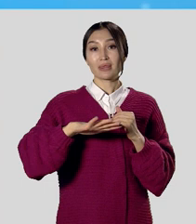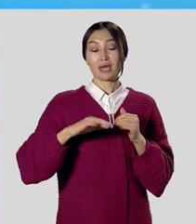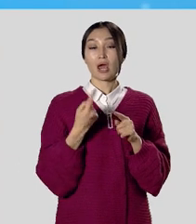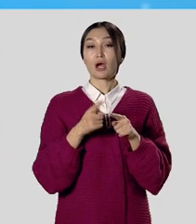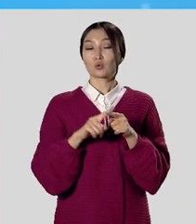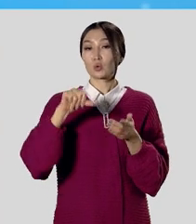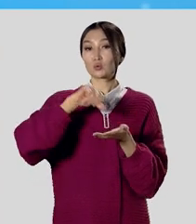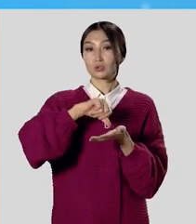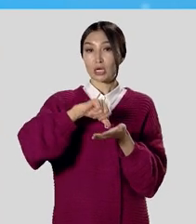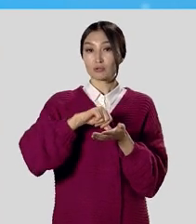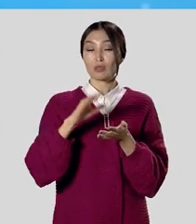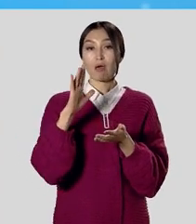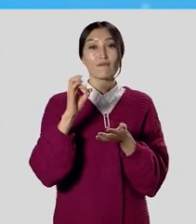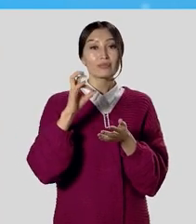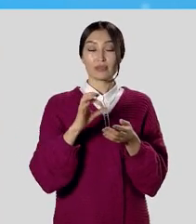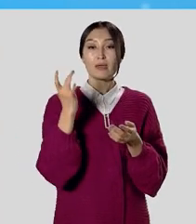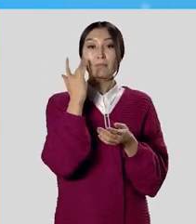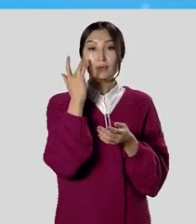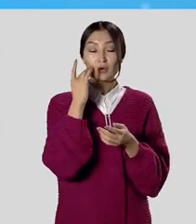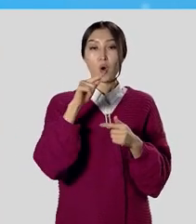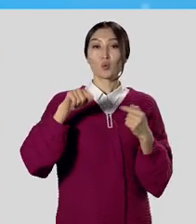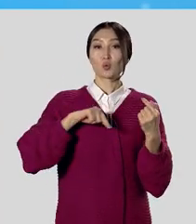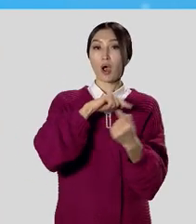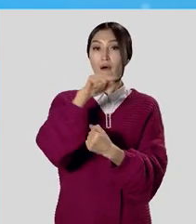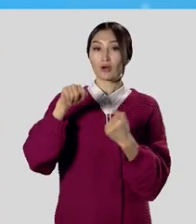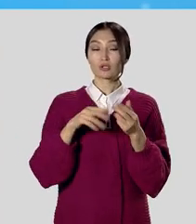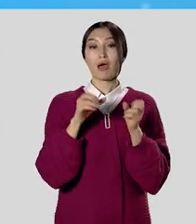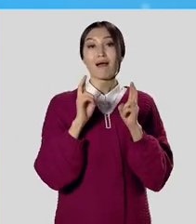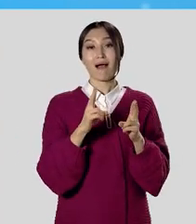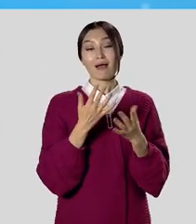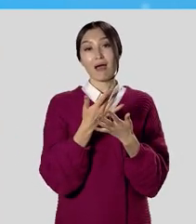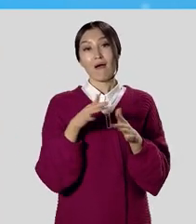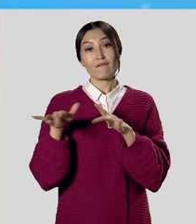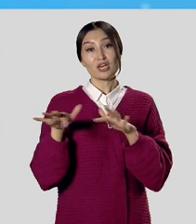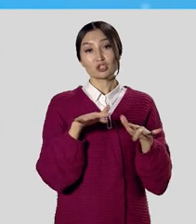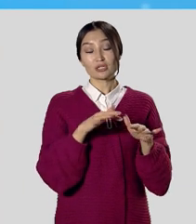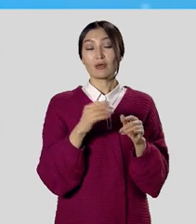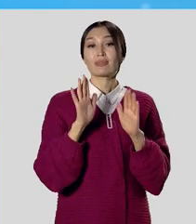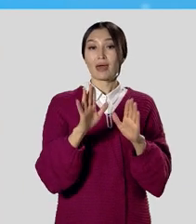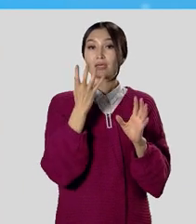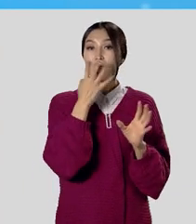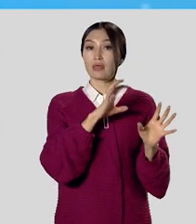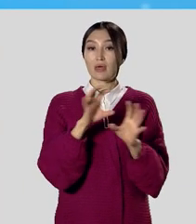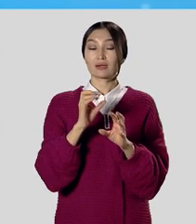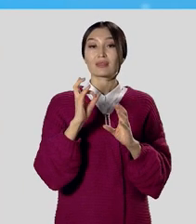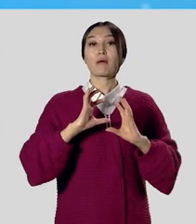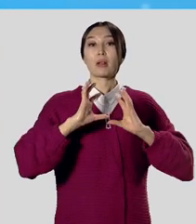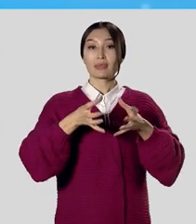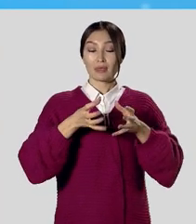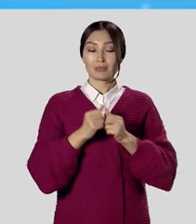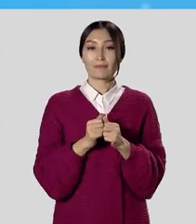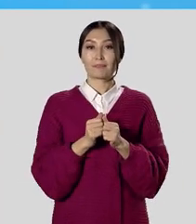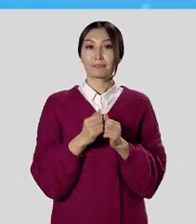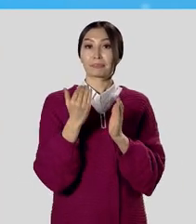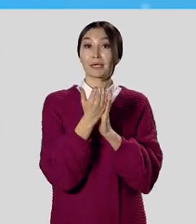которая участвует в непрерывном круговороте как веществ, так и энергии на планете.